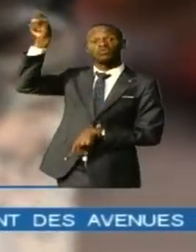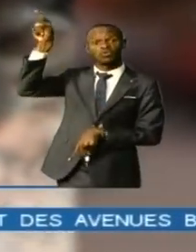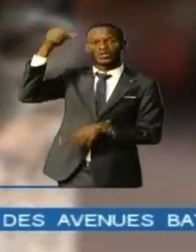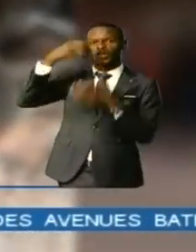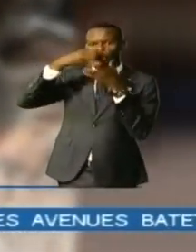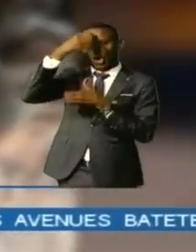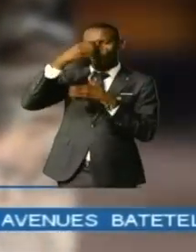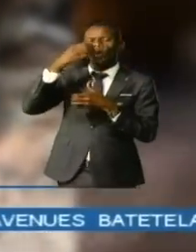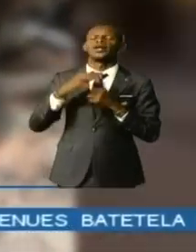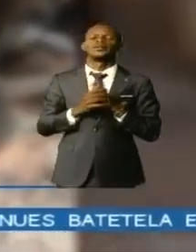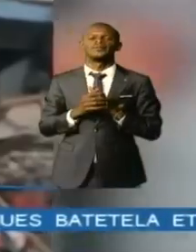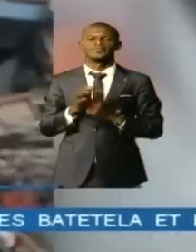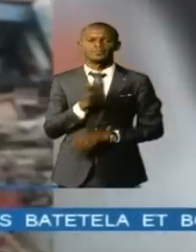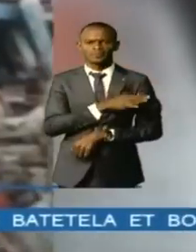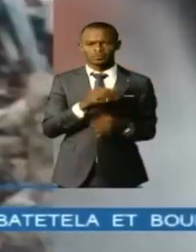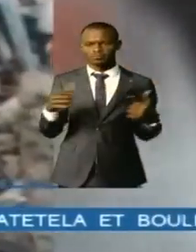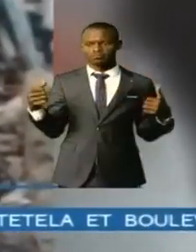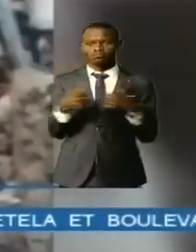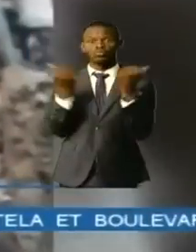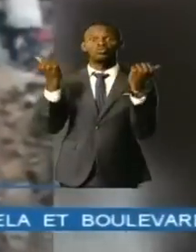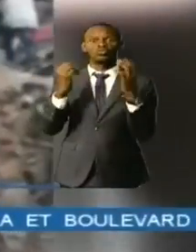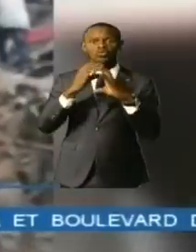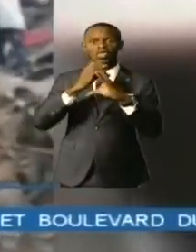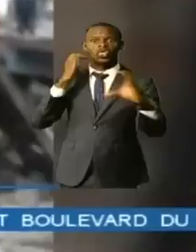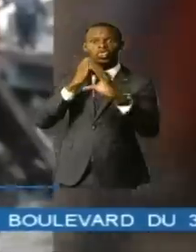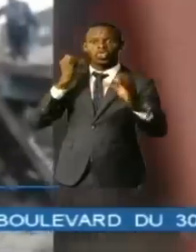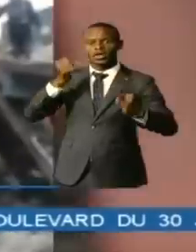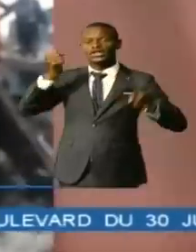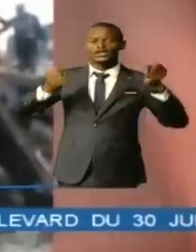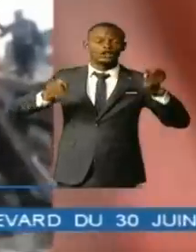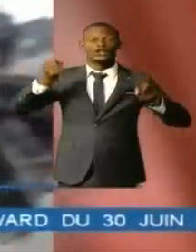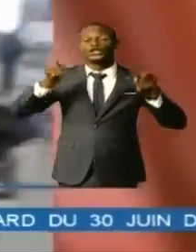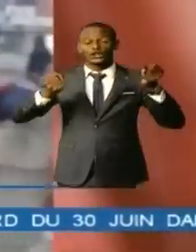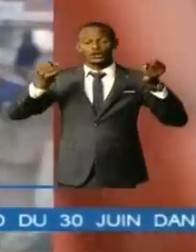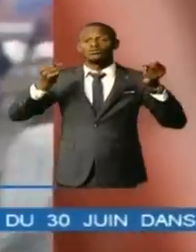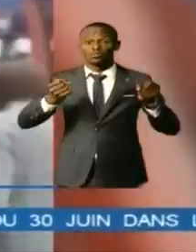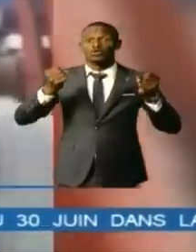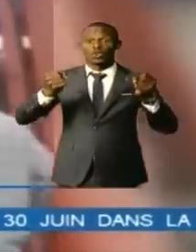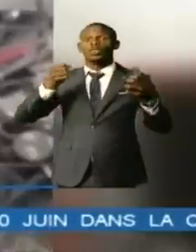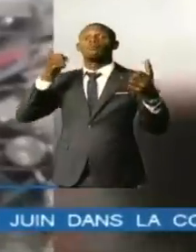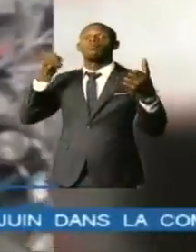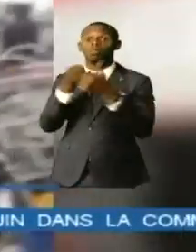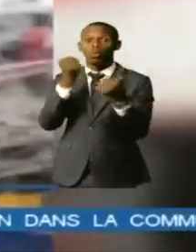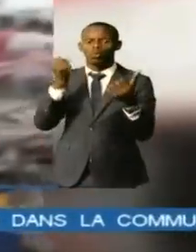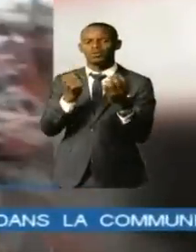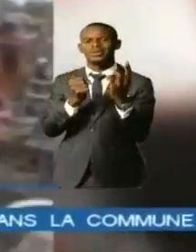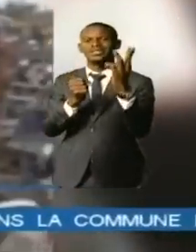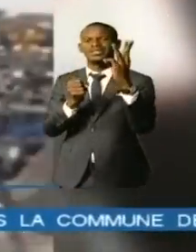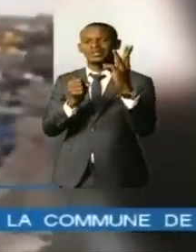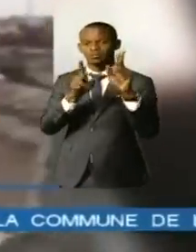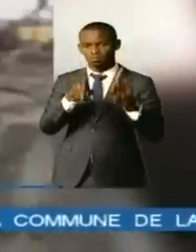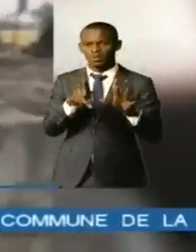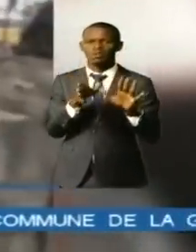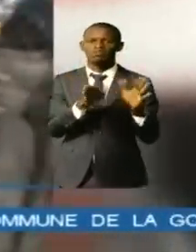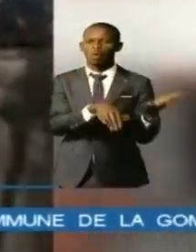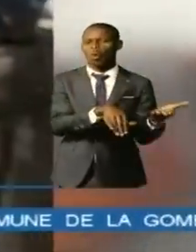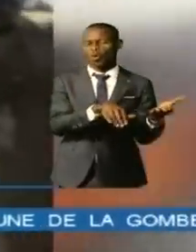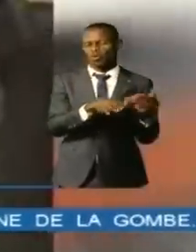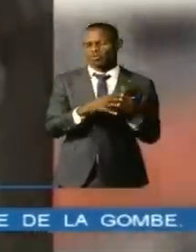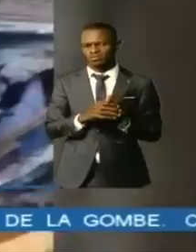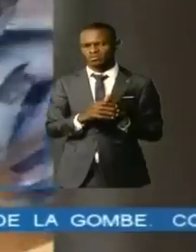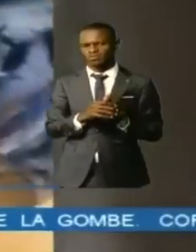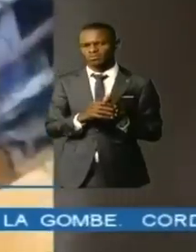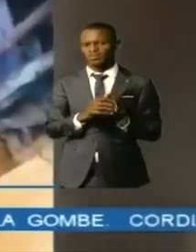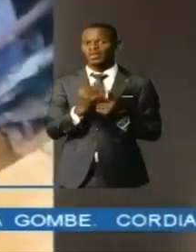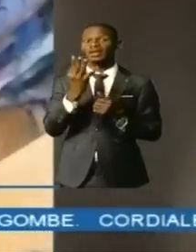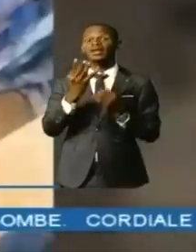à un accident de circulation. Un camion transportant des caillasses a tué 6 personnes, dont 4 membres de l'équipage. Le drame